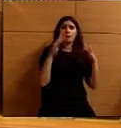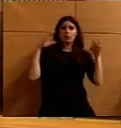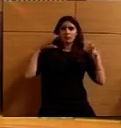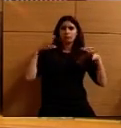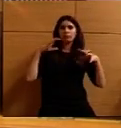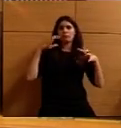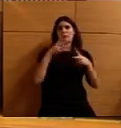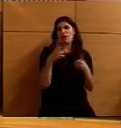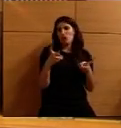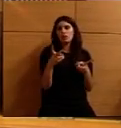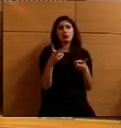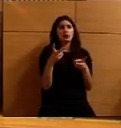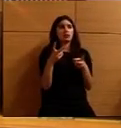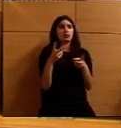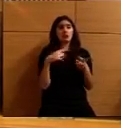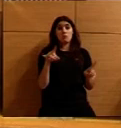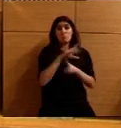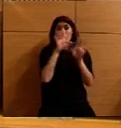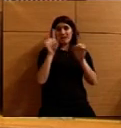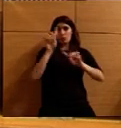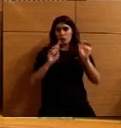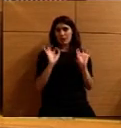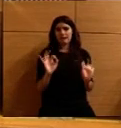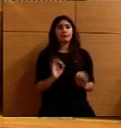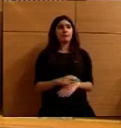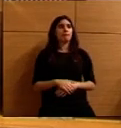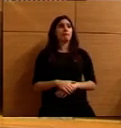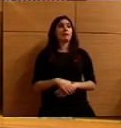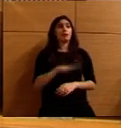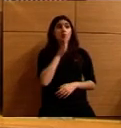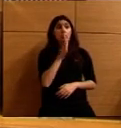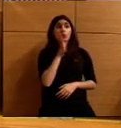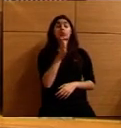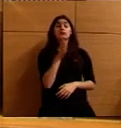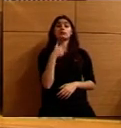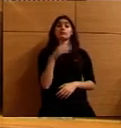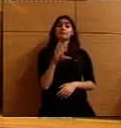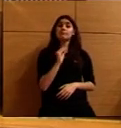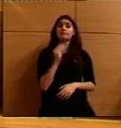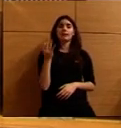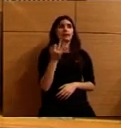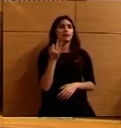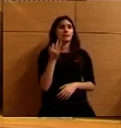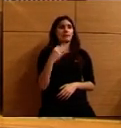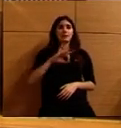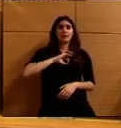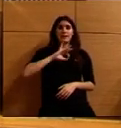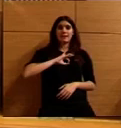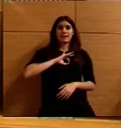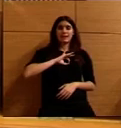pluja i és evident que és un problema. Per això entenem que la Diputació,